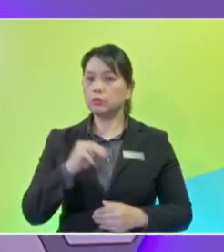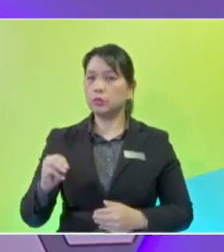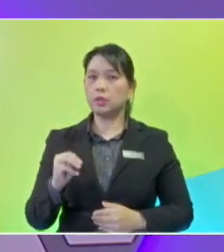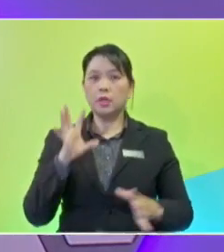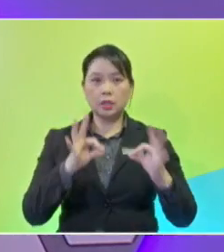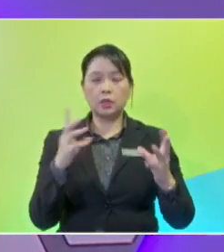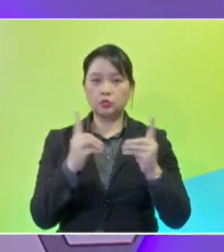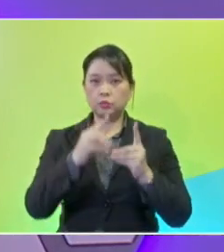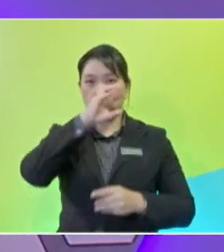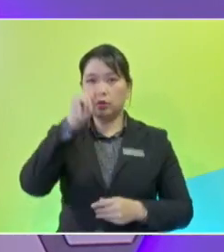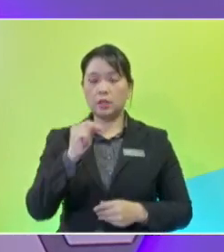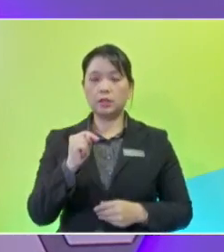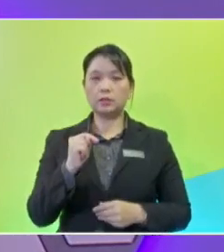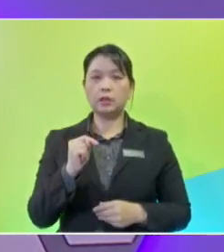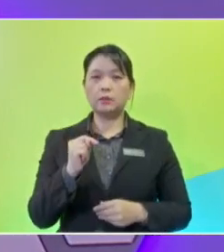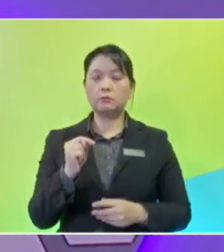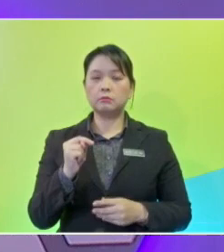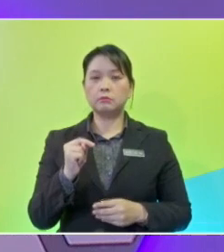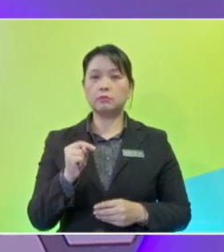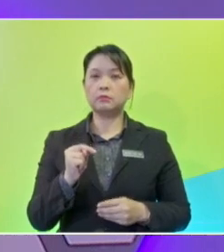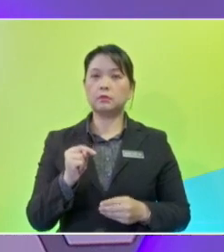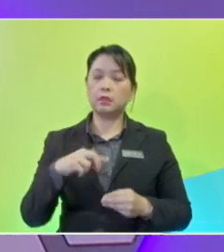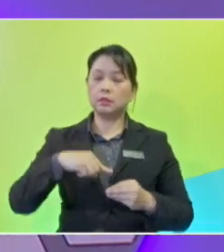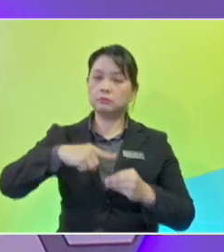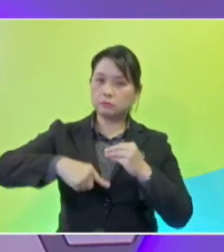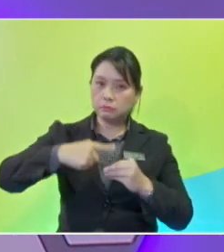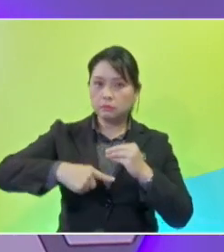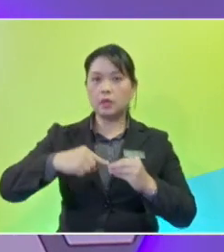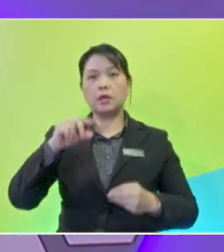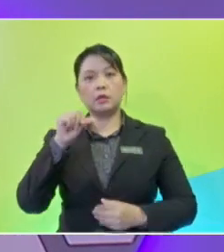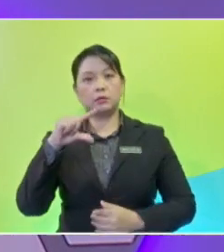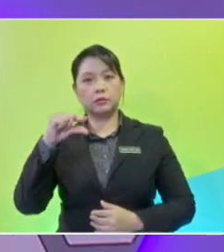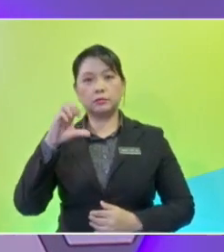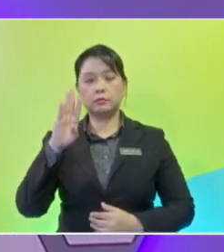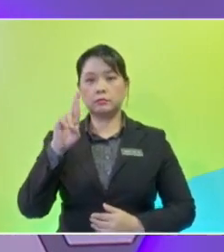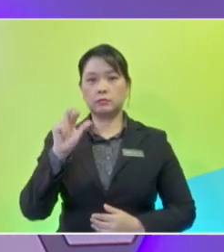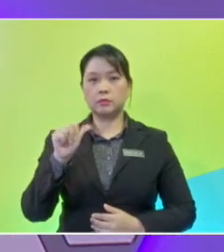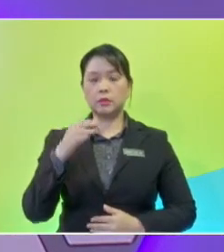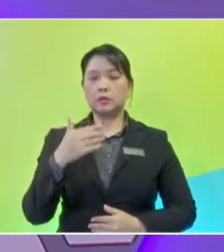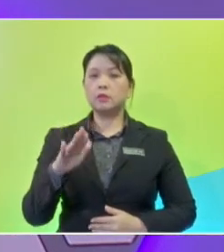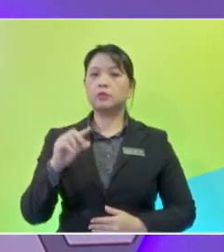bentuk soal dan mengenai Al zebra kalkulus maupun geometri